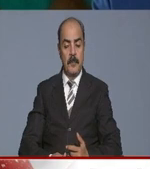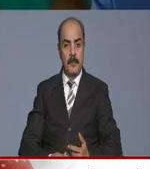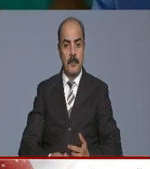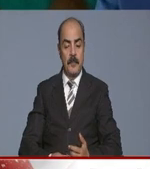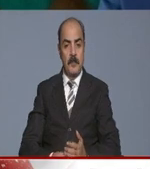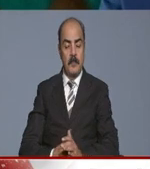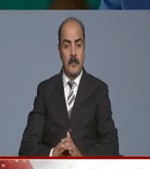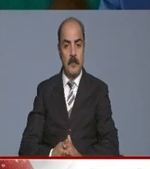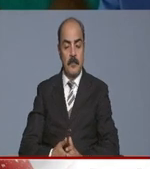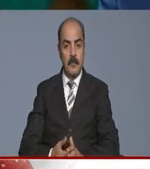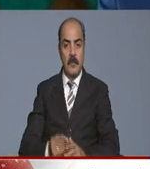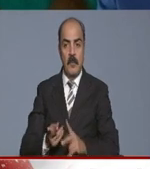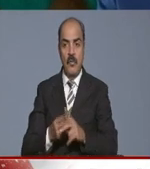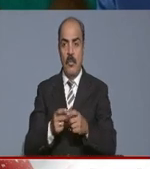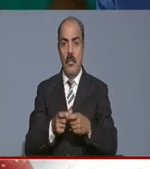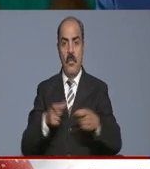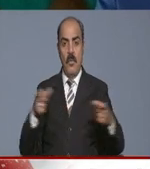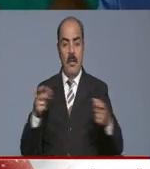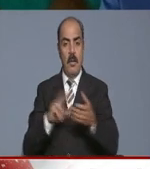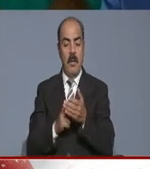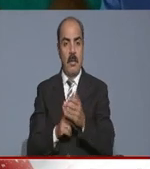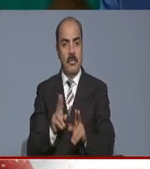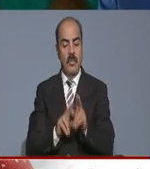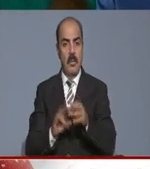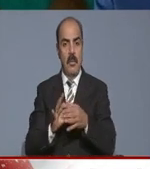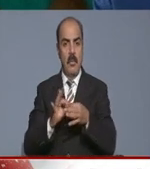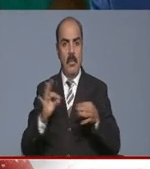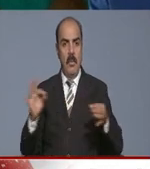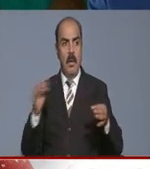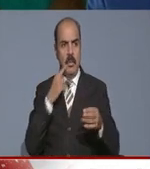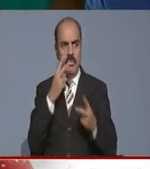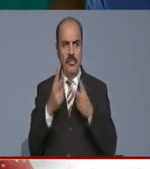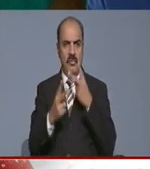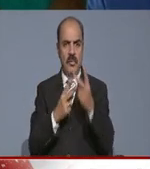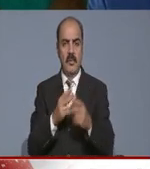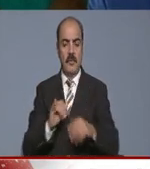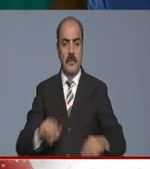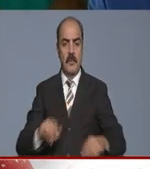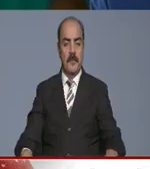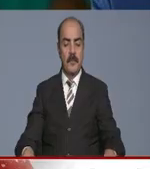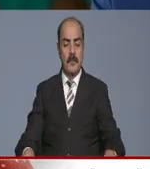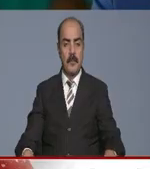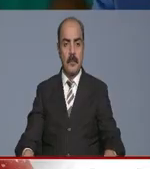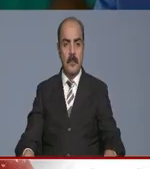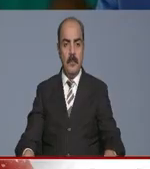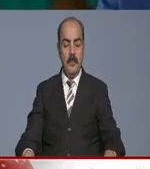3.5 مليار نسمة، يمكن أن نتجاوز معا هذه الأزمات، فإننا